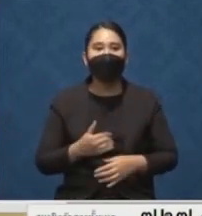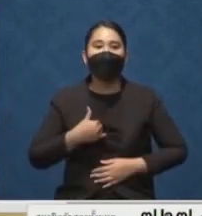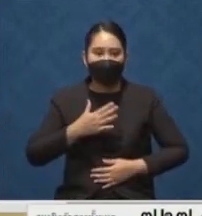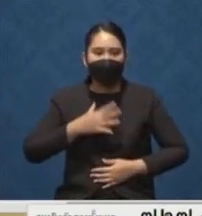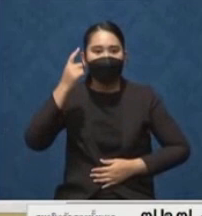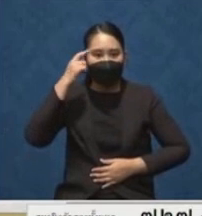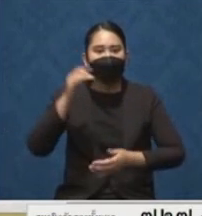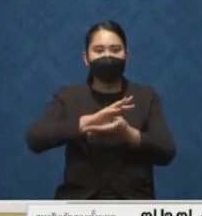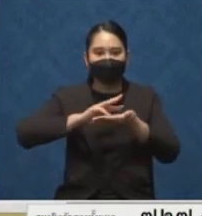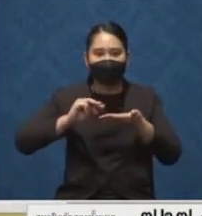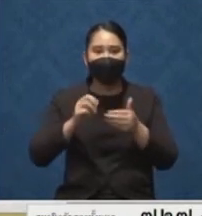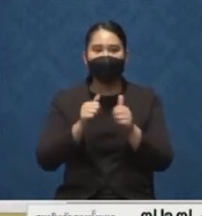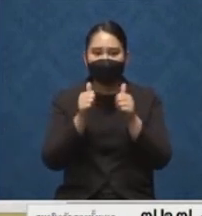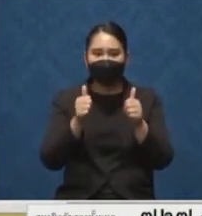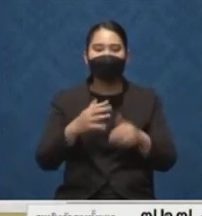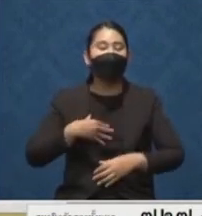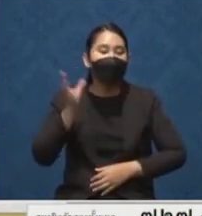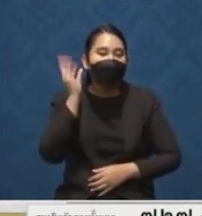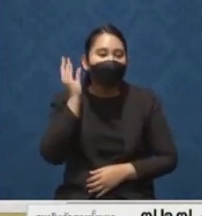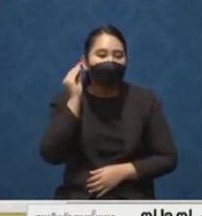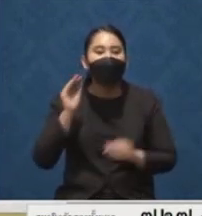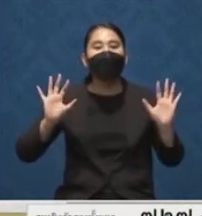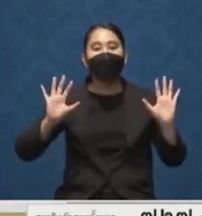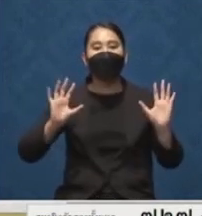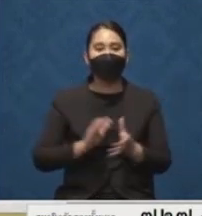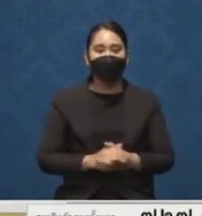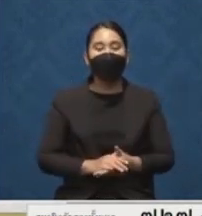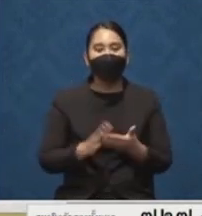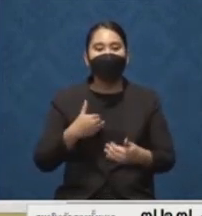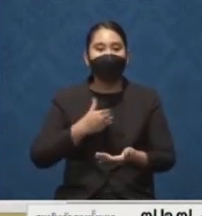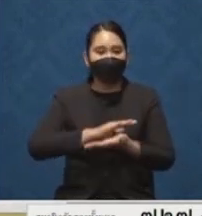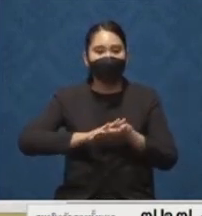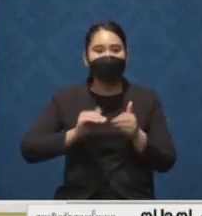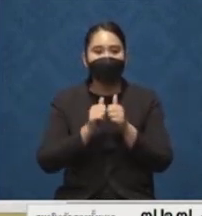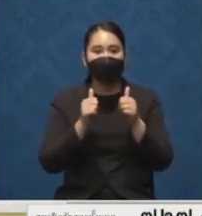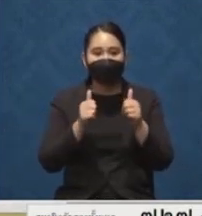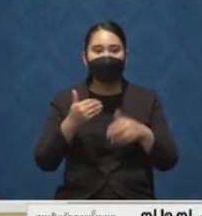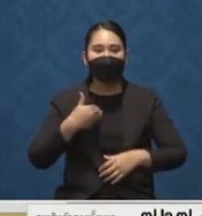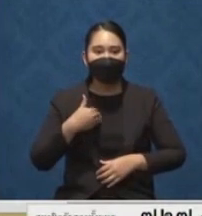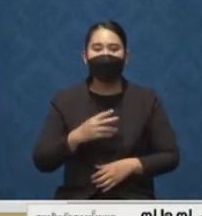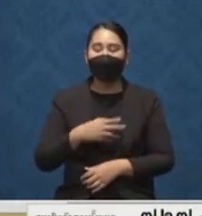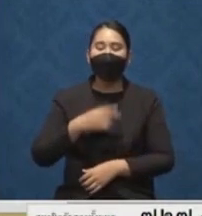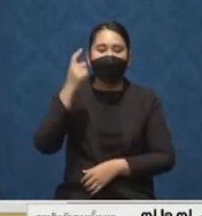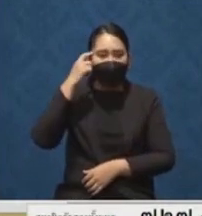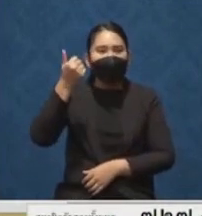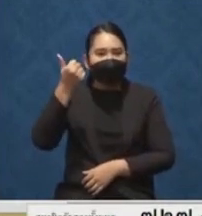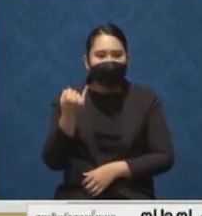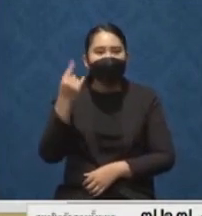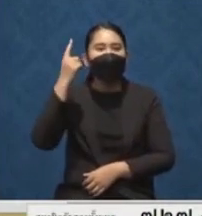ยาทพอที่จะรับฟังให้จบนะครับผมมีมารยาทพอที่รู้ว่าอะไรควรไม่ควรผมเป็นผู้ใหญ่แล้ว